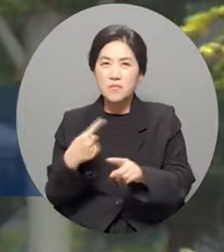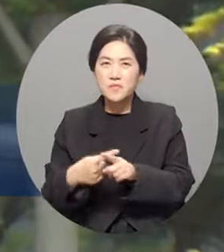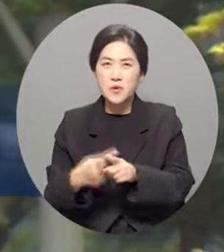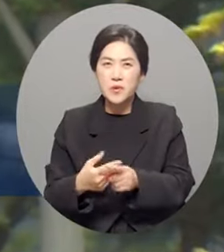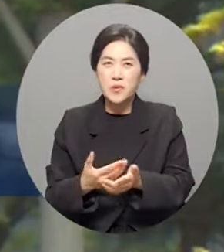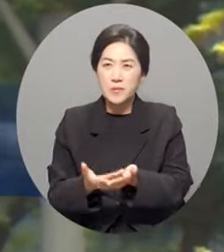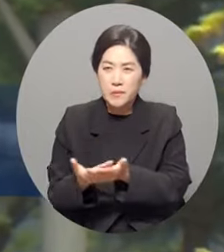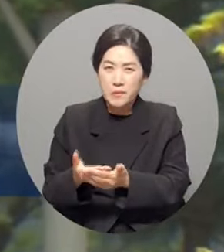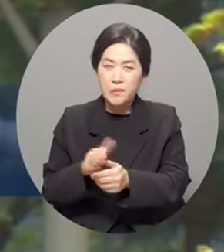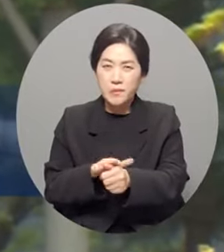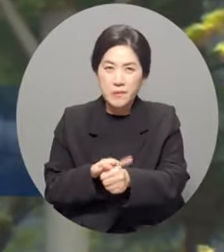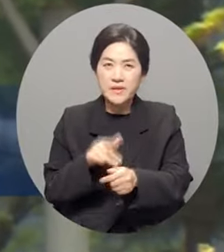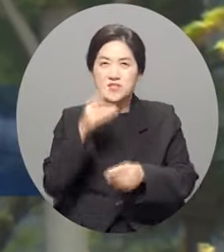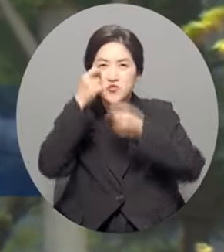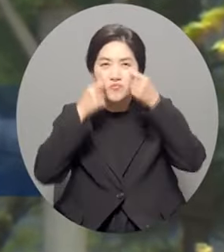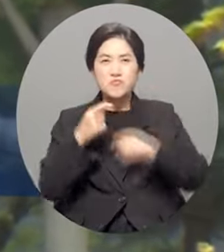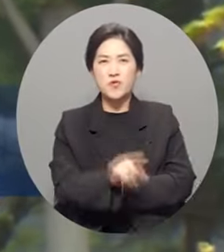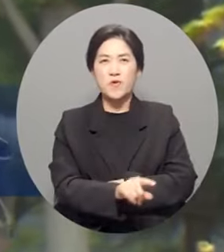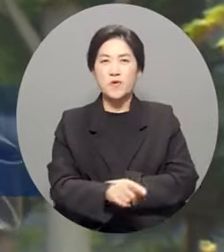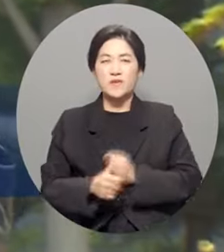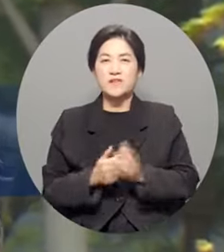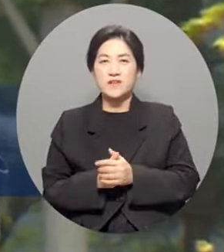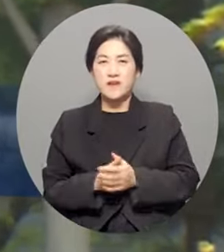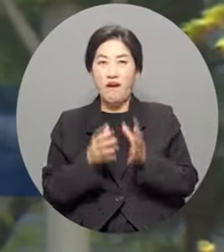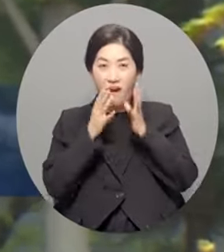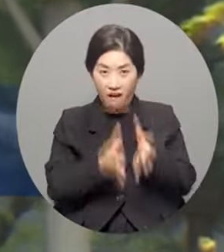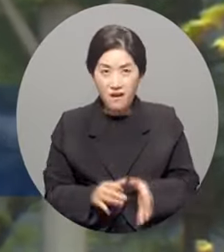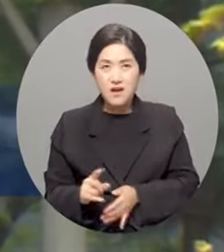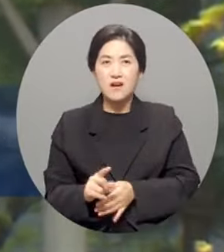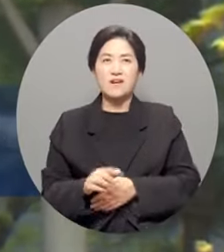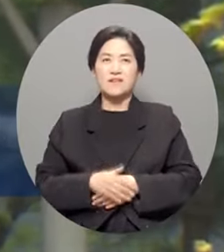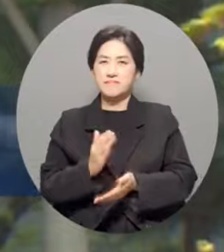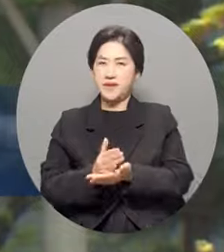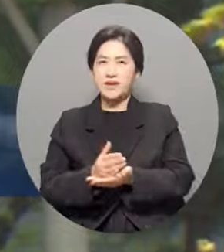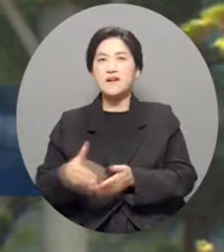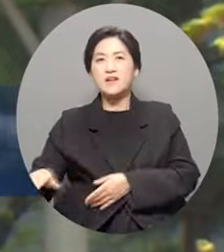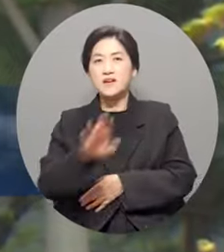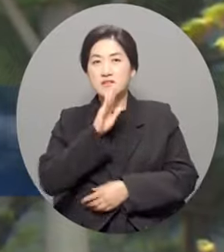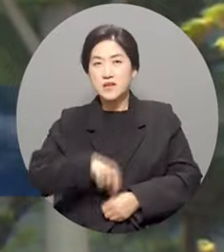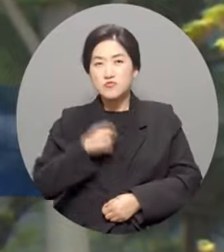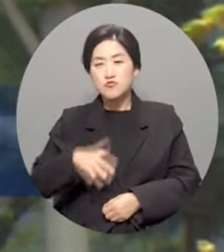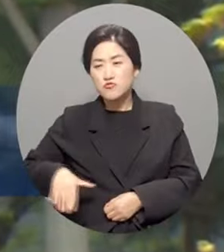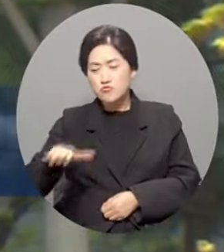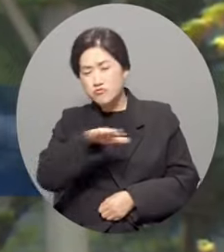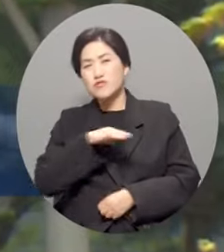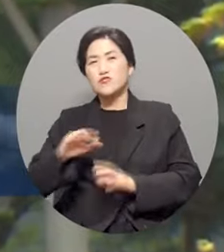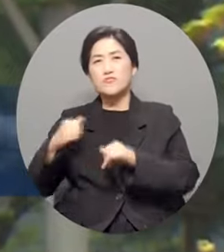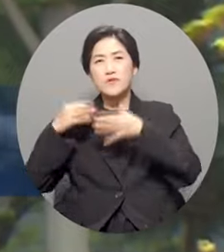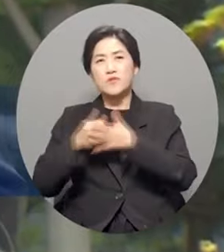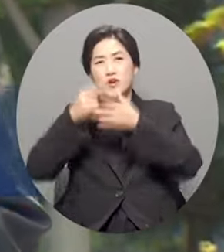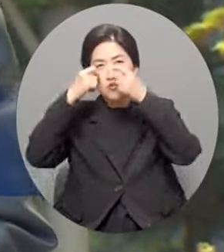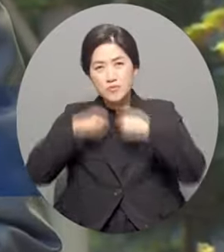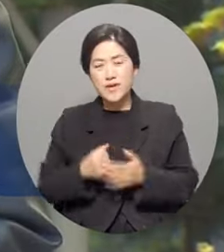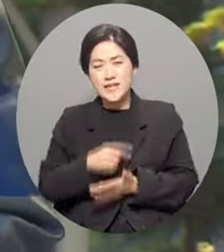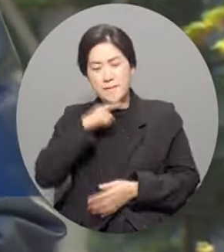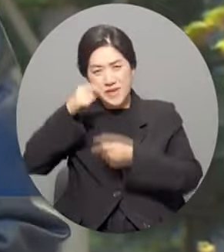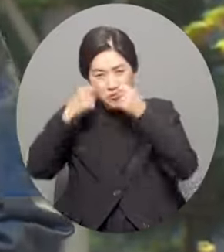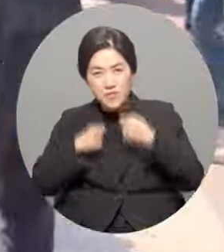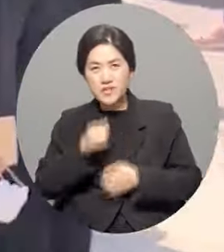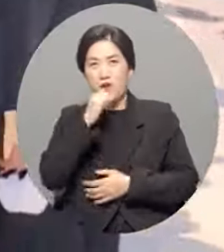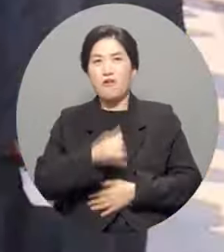영업하는 눈물입니다. 거기에 속으실 겁니까? 여러분, 사실 우리도 눈물이 납니다. 피눈물이